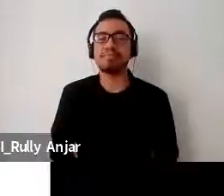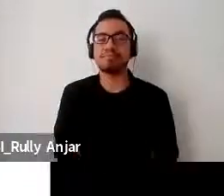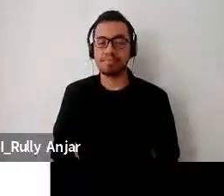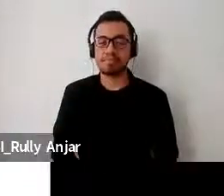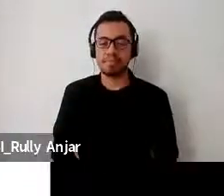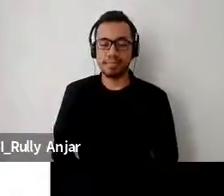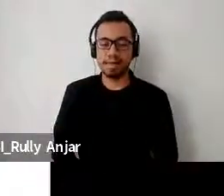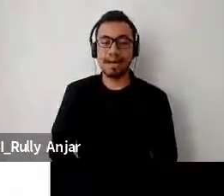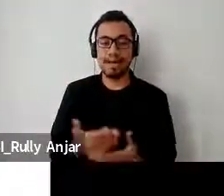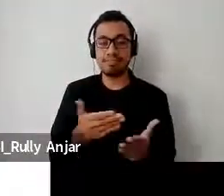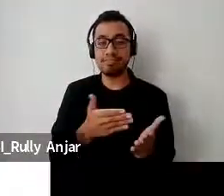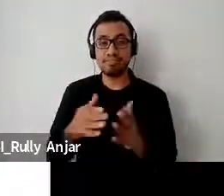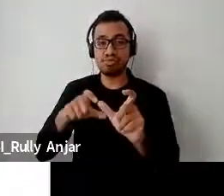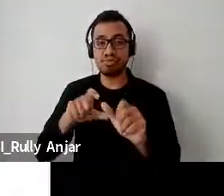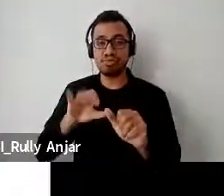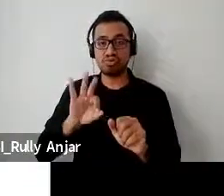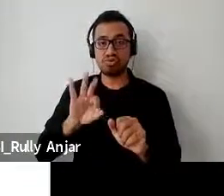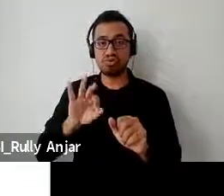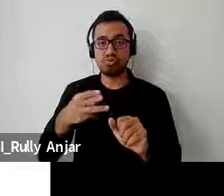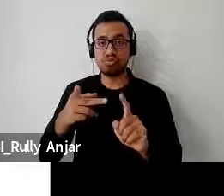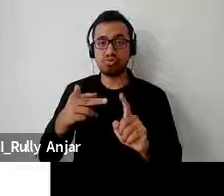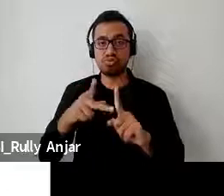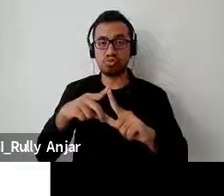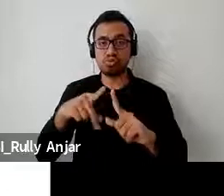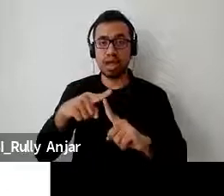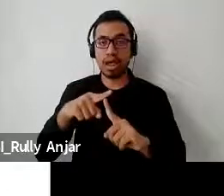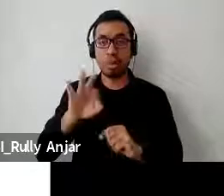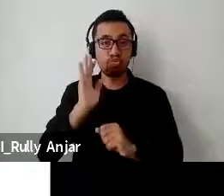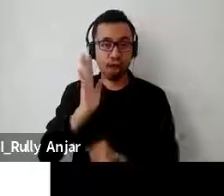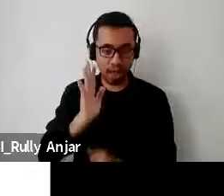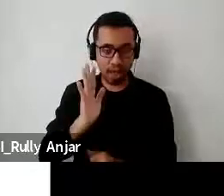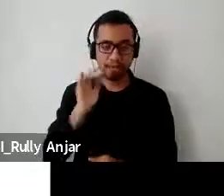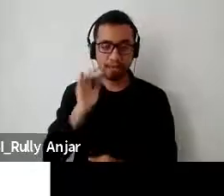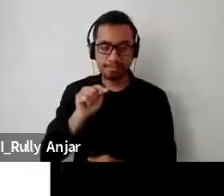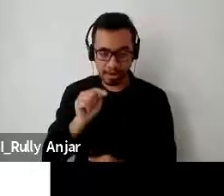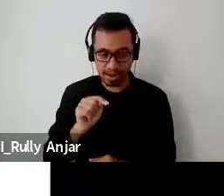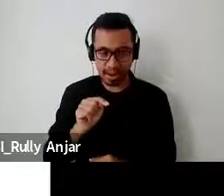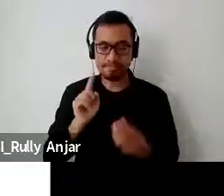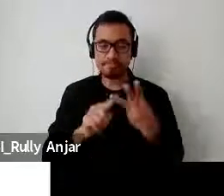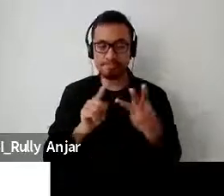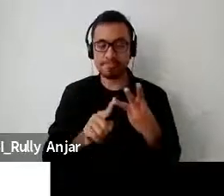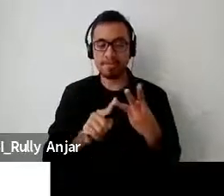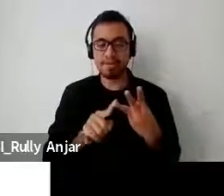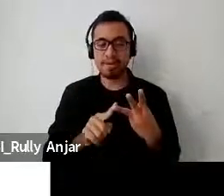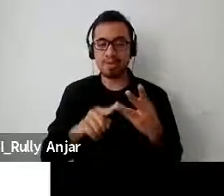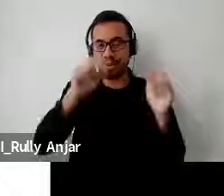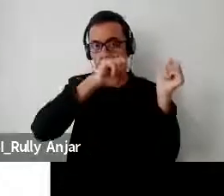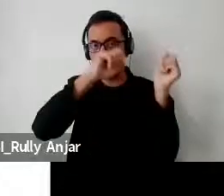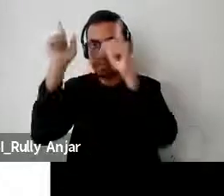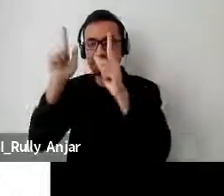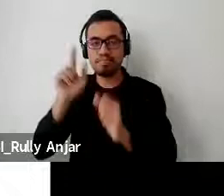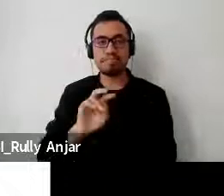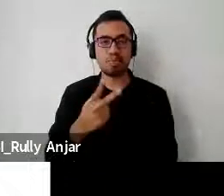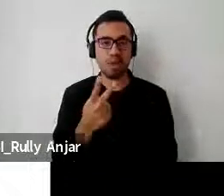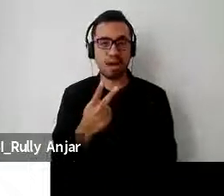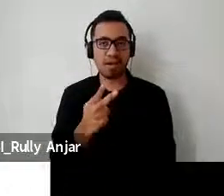Pak Soeharto kita melihat ada pergeseran pemikiran tentang keperempuanan, jadi ada pemberdayaan perempuan, ada